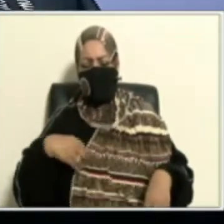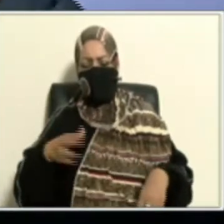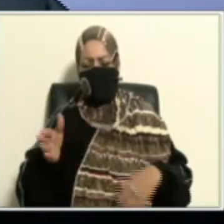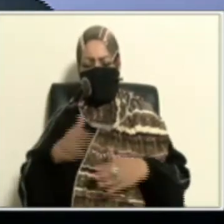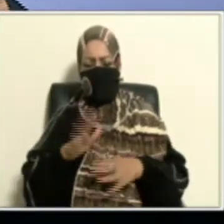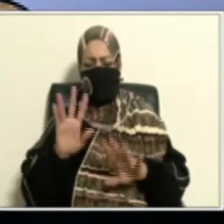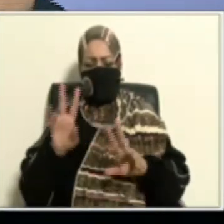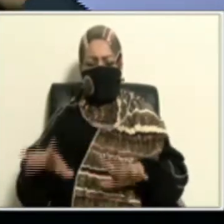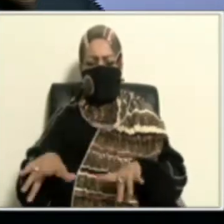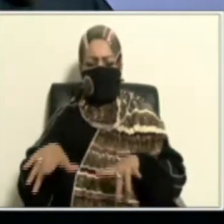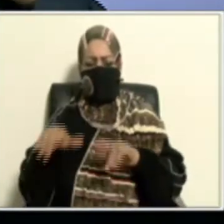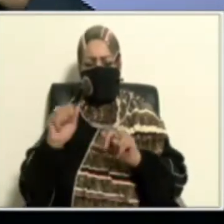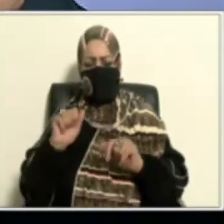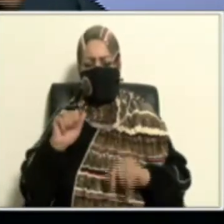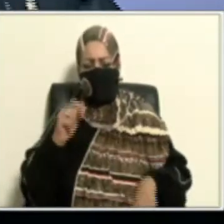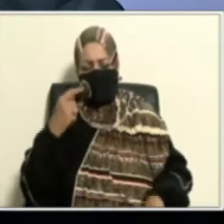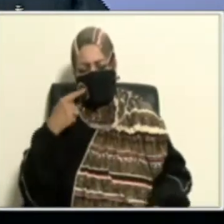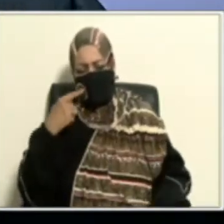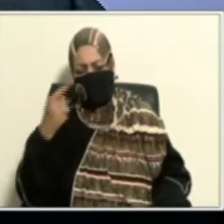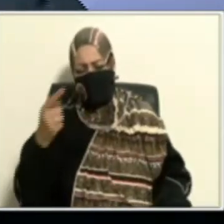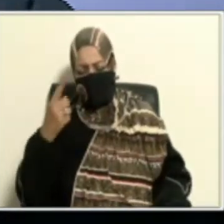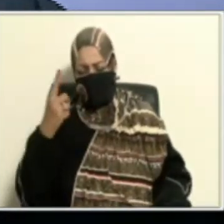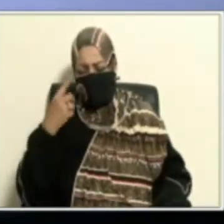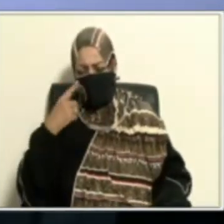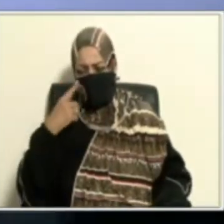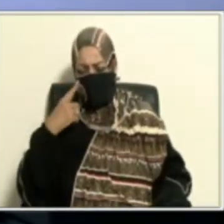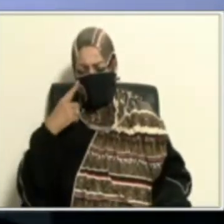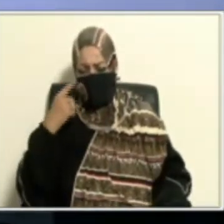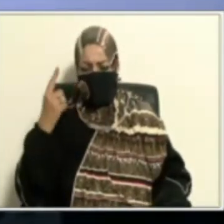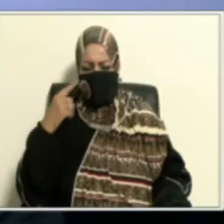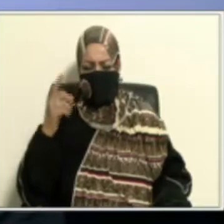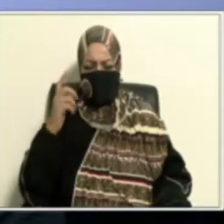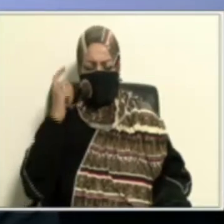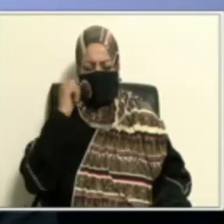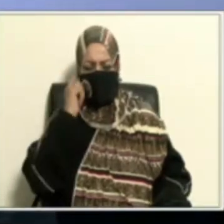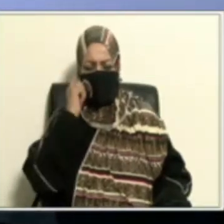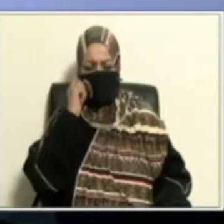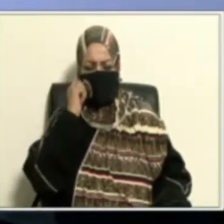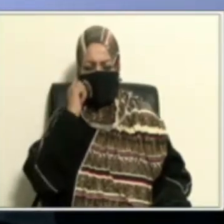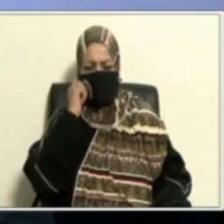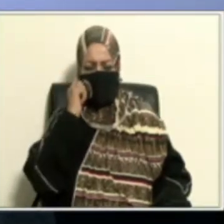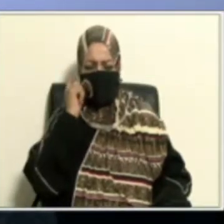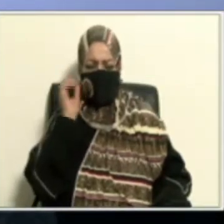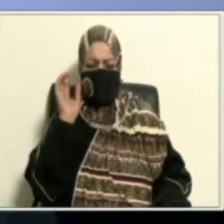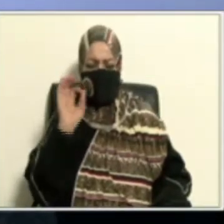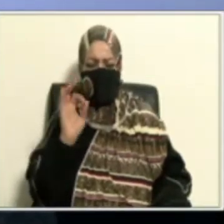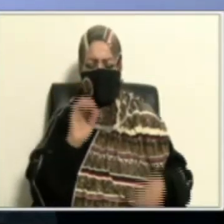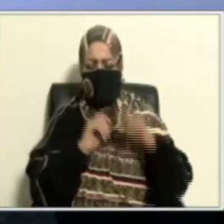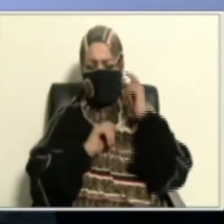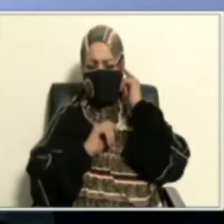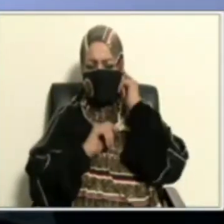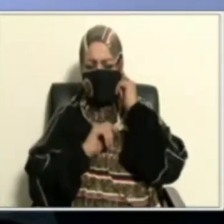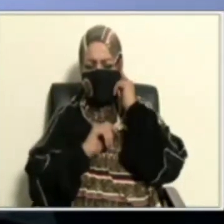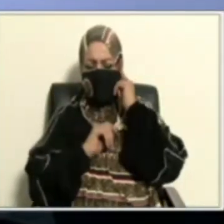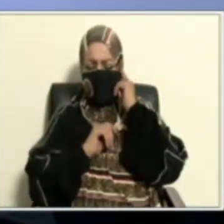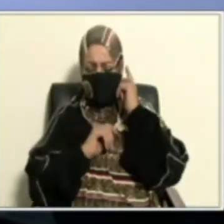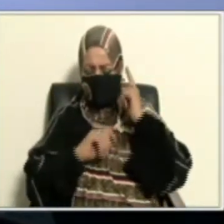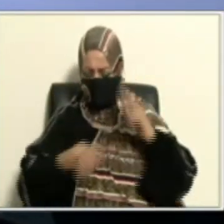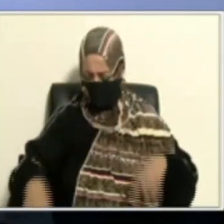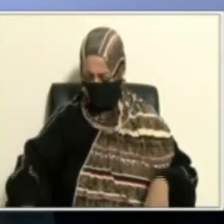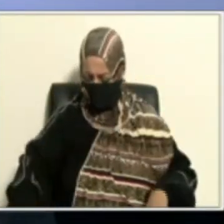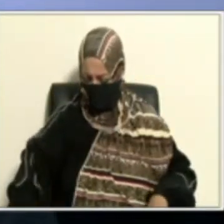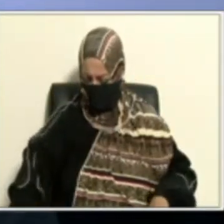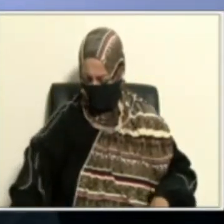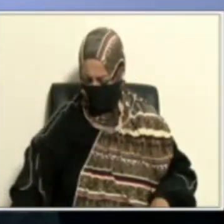جلاطينة وطلعوا بعض السمك يطفح تستطيع أن تأكله ولا حرج عليك في ذلك ولا يحتاج